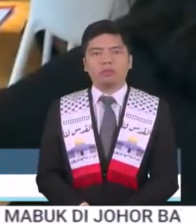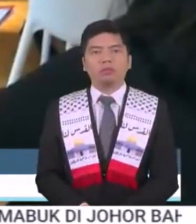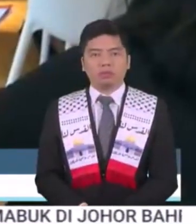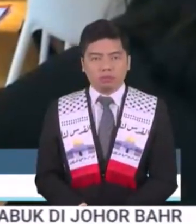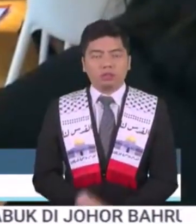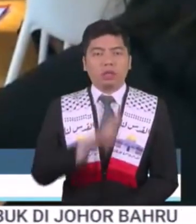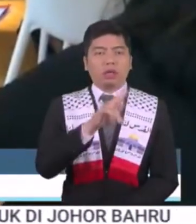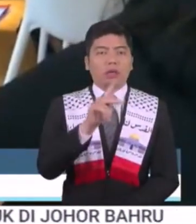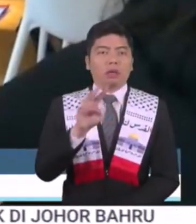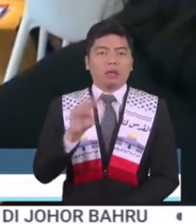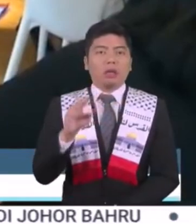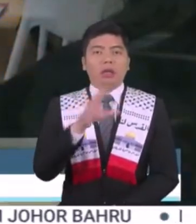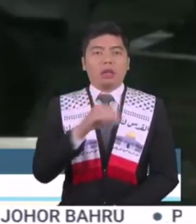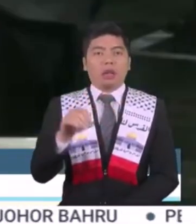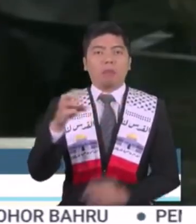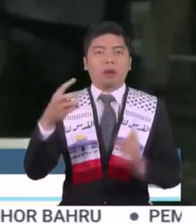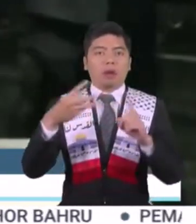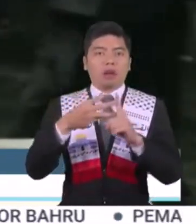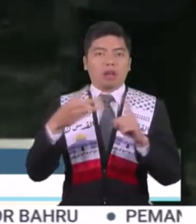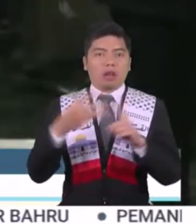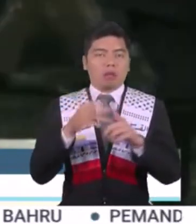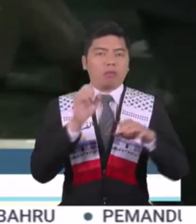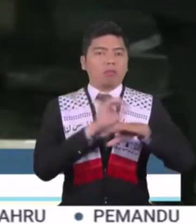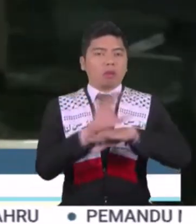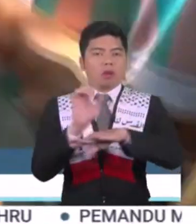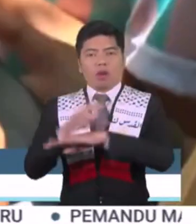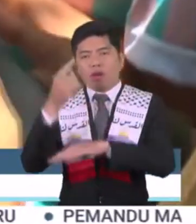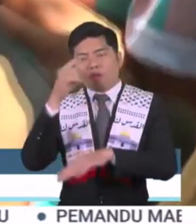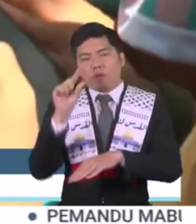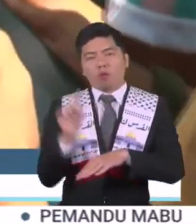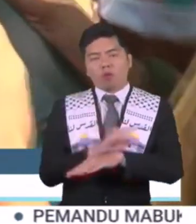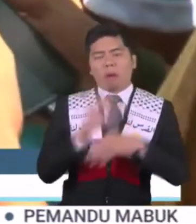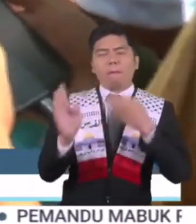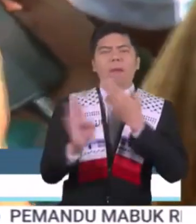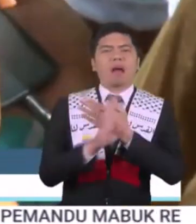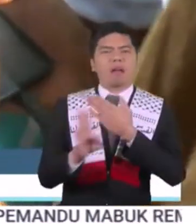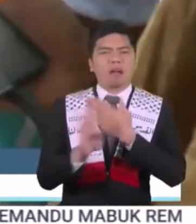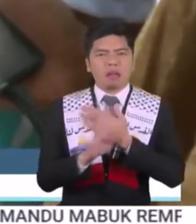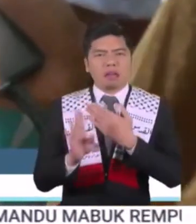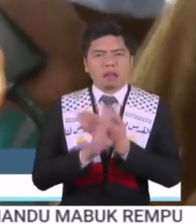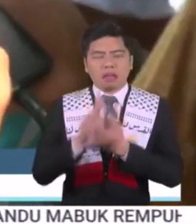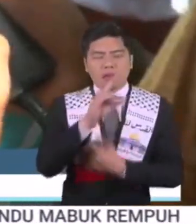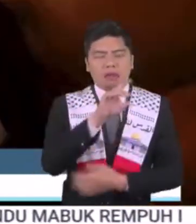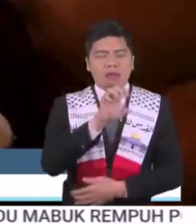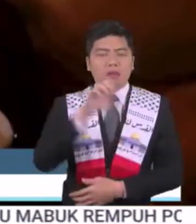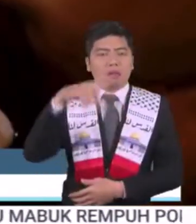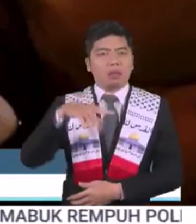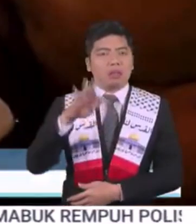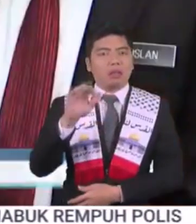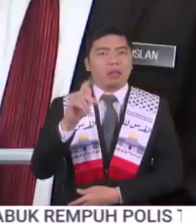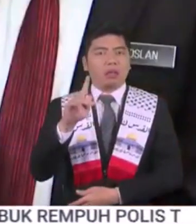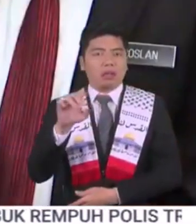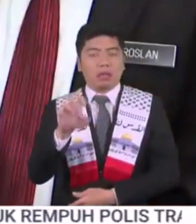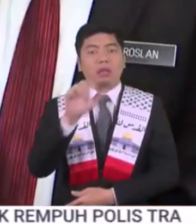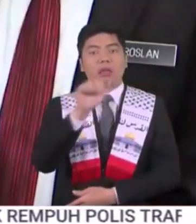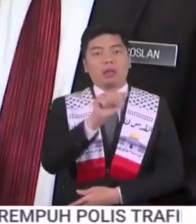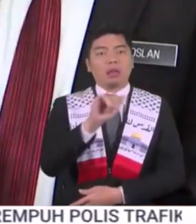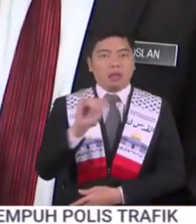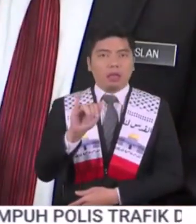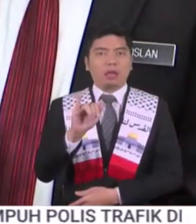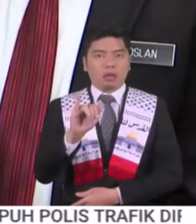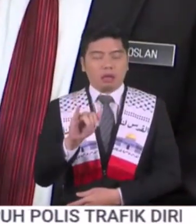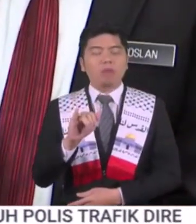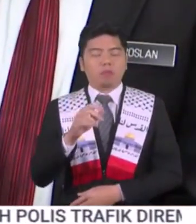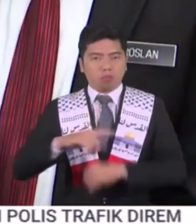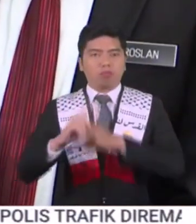Sehubungan itu, RTM dan Bernama diminta menguar-warkan mengenai bahaya taktik penipuan deepfake AI. Dalam perkembangan berkaitan,